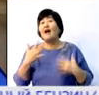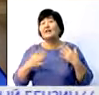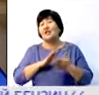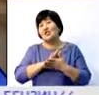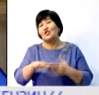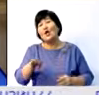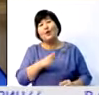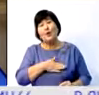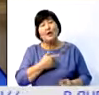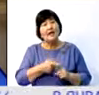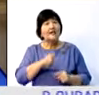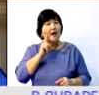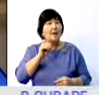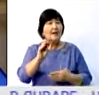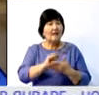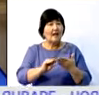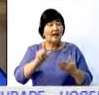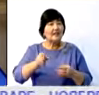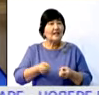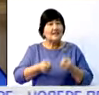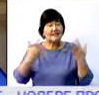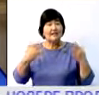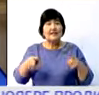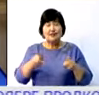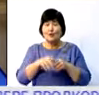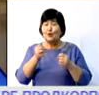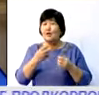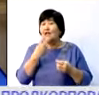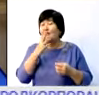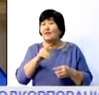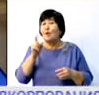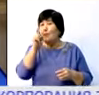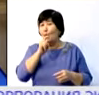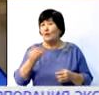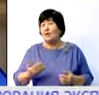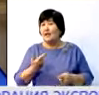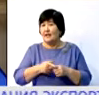чистоты души. Это же молодые акыны, светлые, не видели еще ничего плохого в жизни.